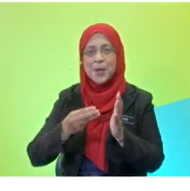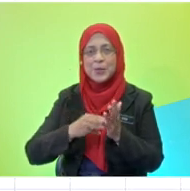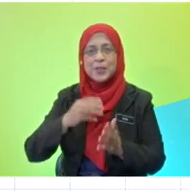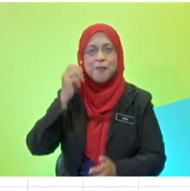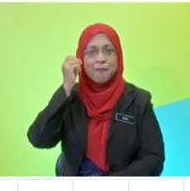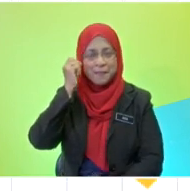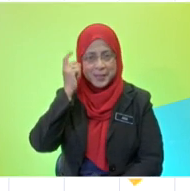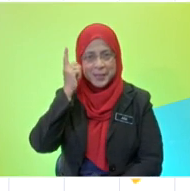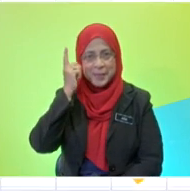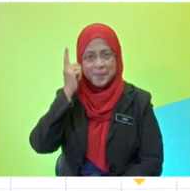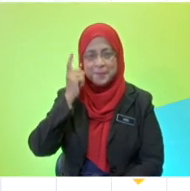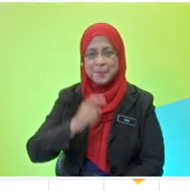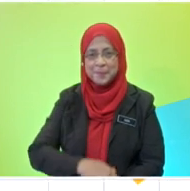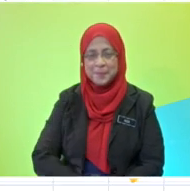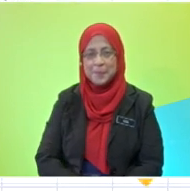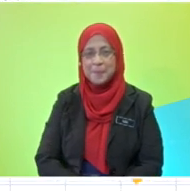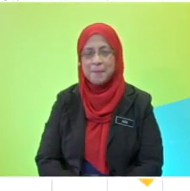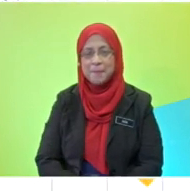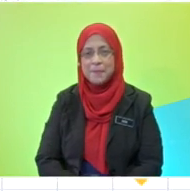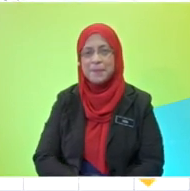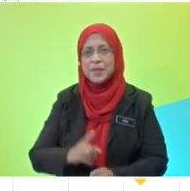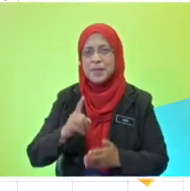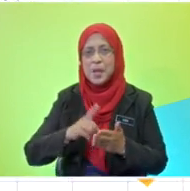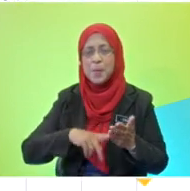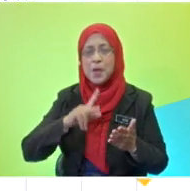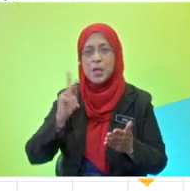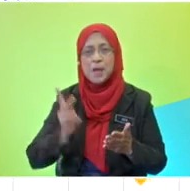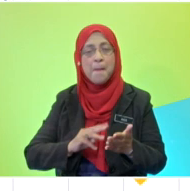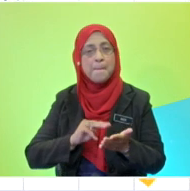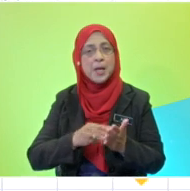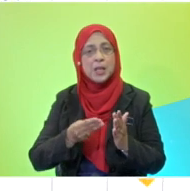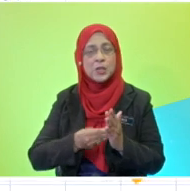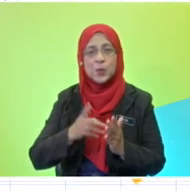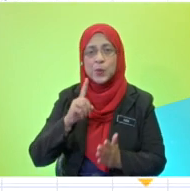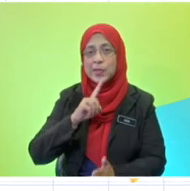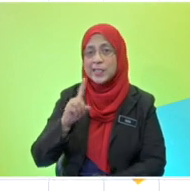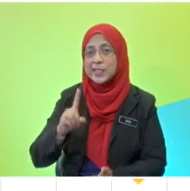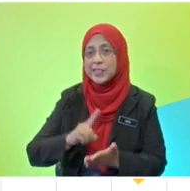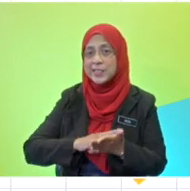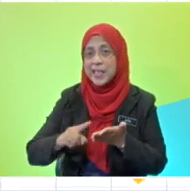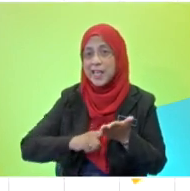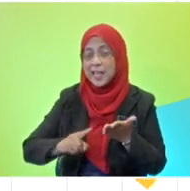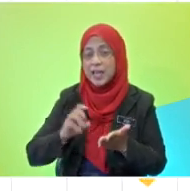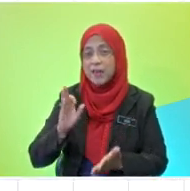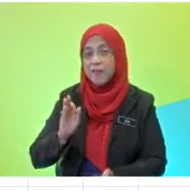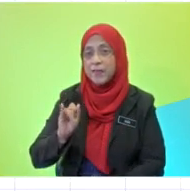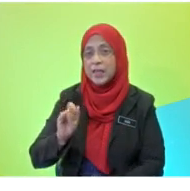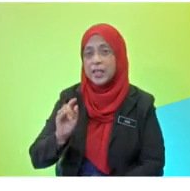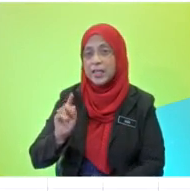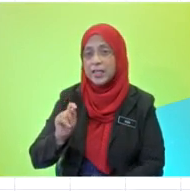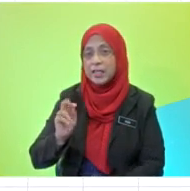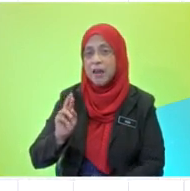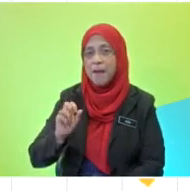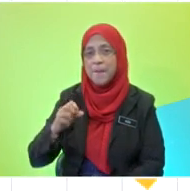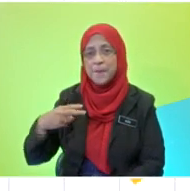so kita enggak tengok Jawa soal yang ini apakah maksud zakat fitrah Oke mungkin